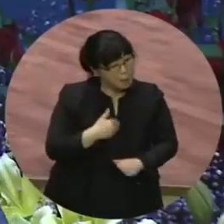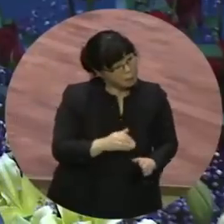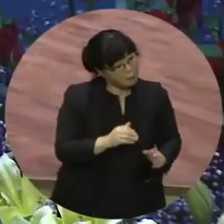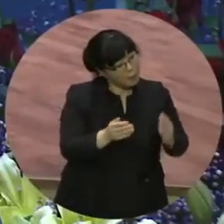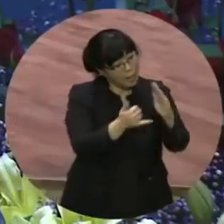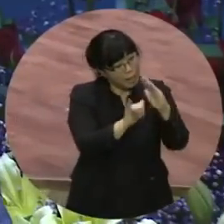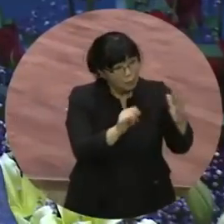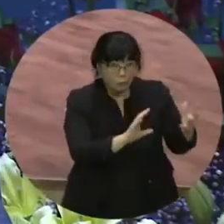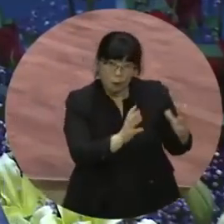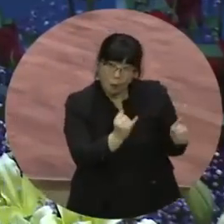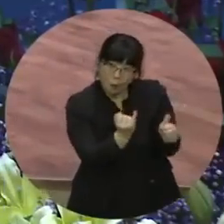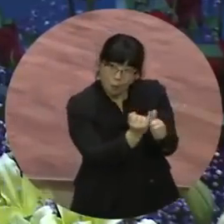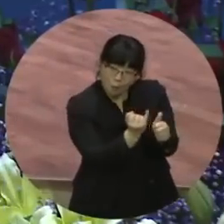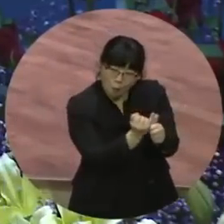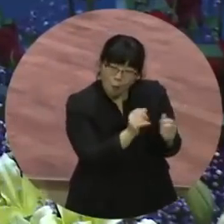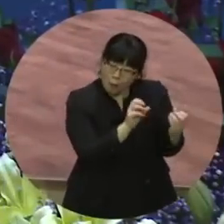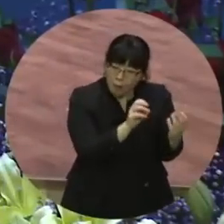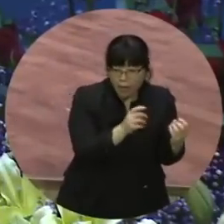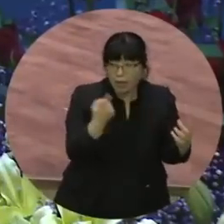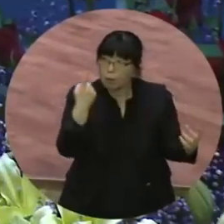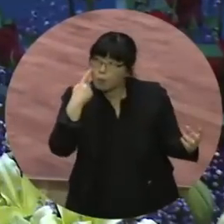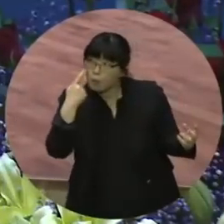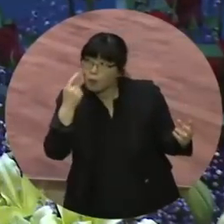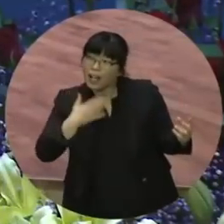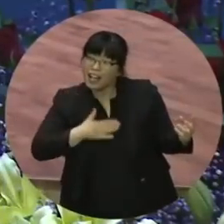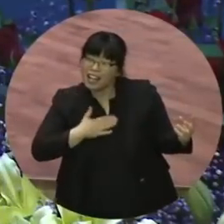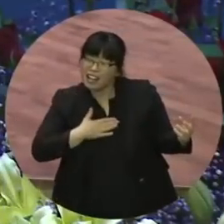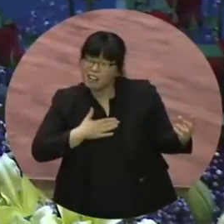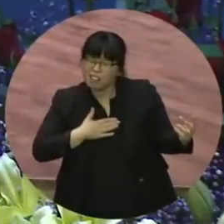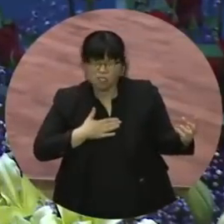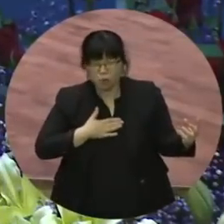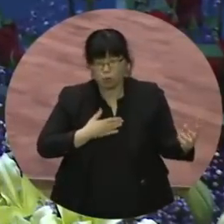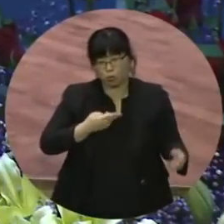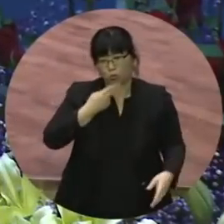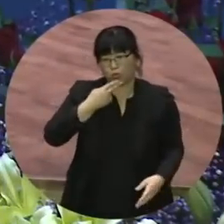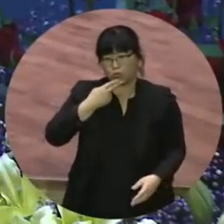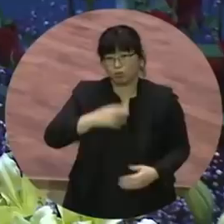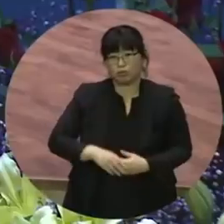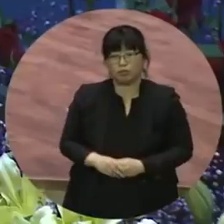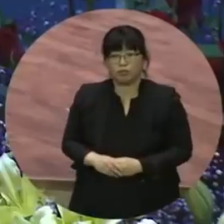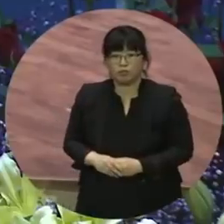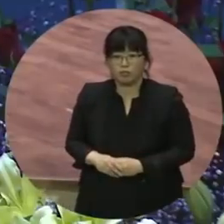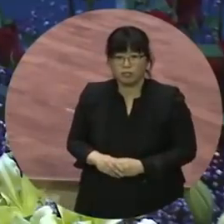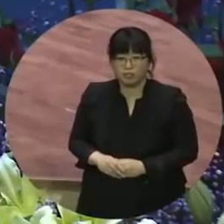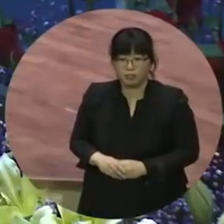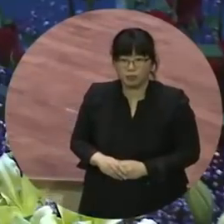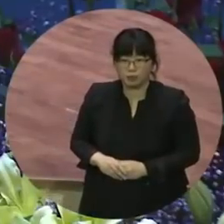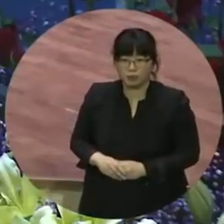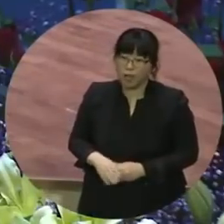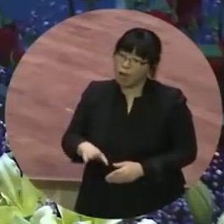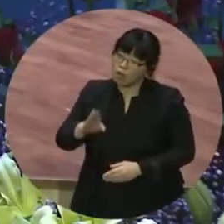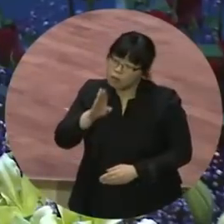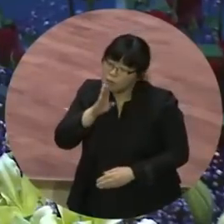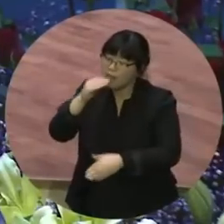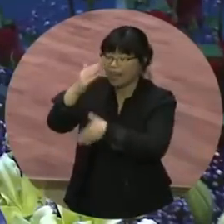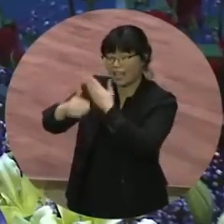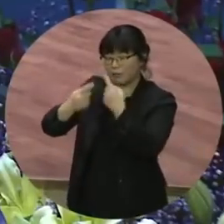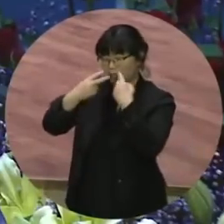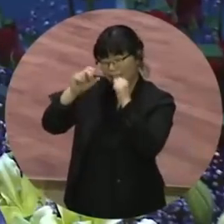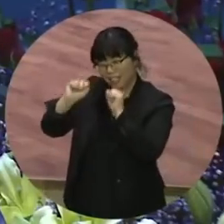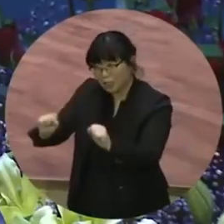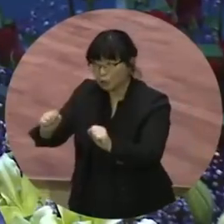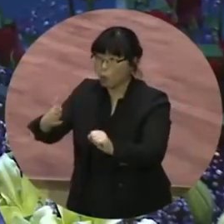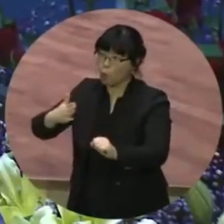여러분, 영적으로 체험한 사람은 다릅니다. 정말 하나님이 살아계시고 죽을 날 살려주시고 망할